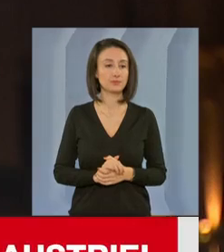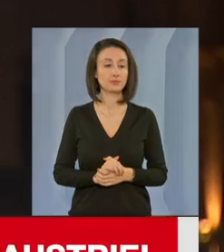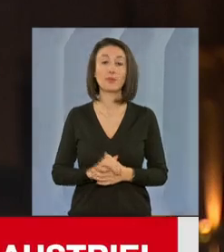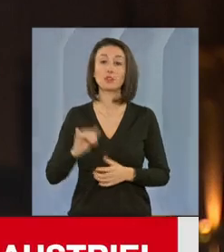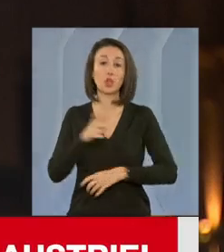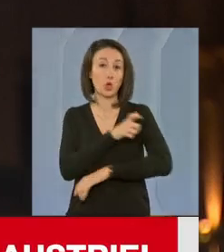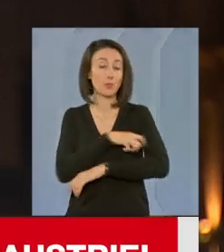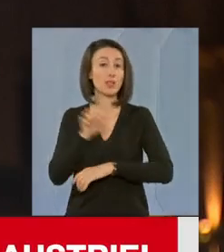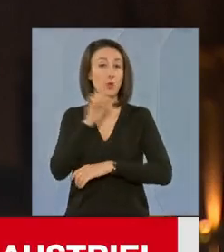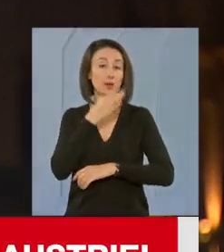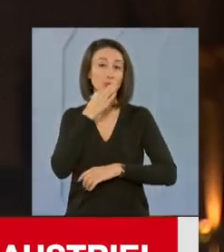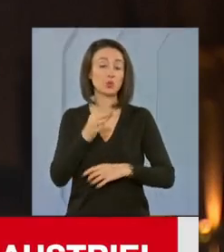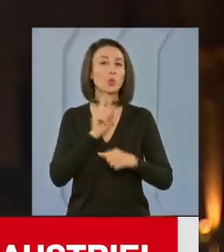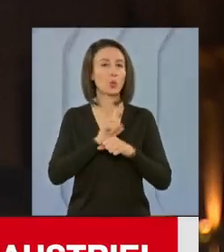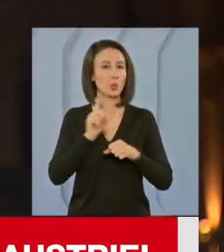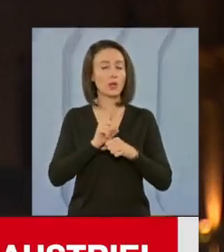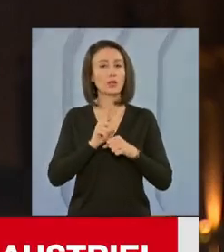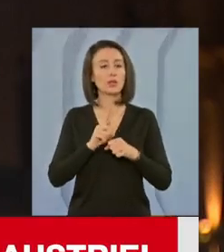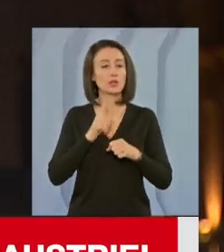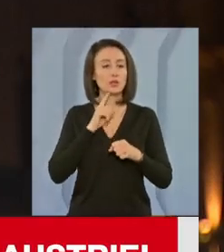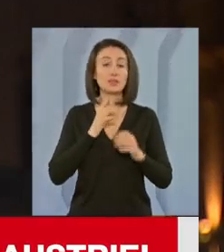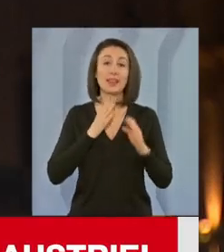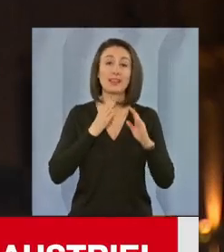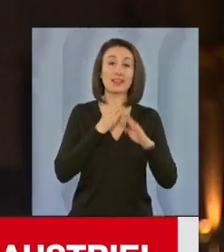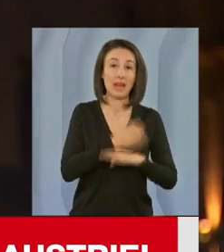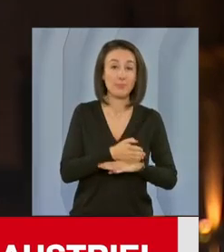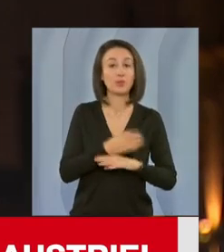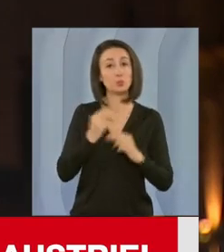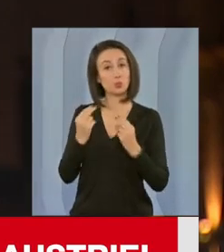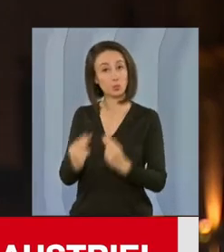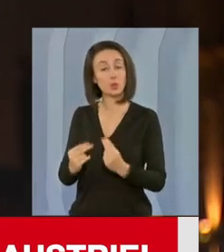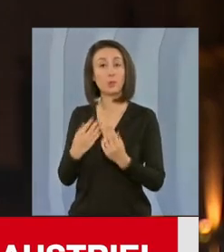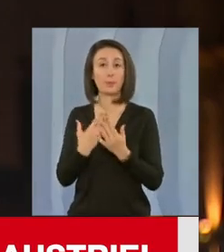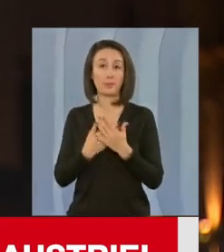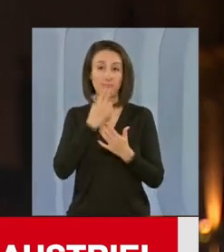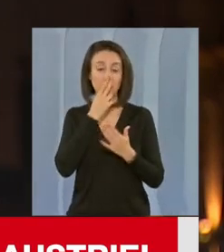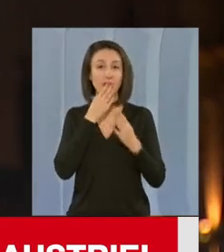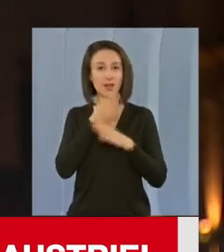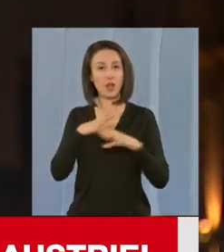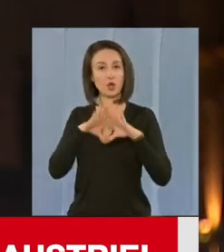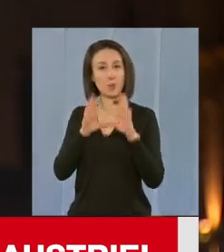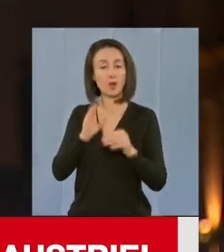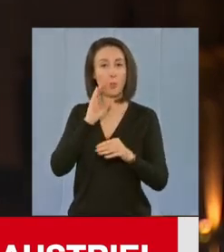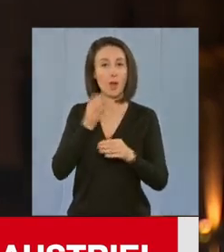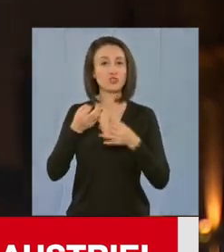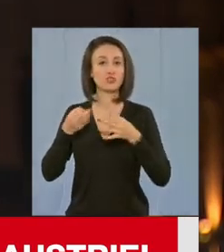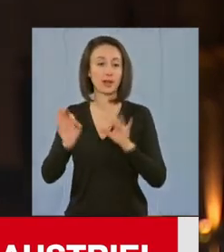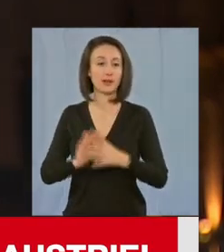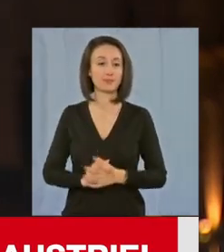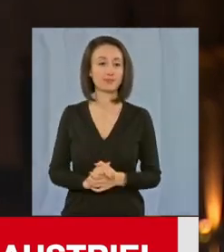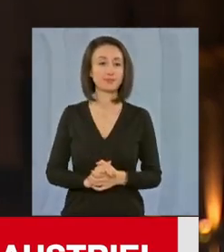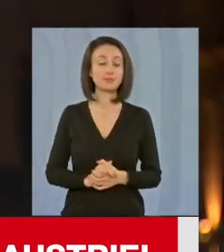Iar Comisia Europeană susține că lucrurile se îndreaptă în direcția bună în ceea ce privește aderarea României și Bulgariei la spațiul